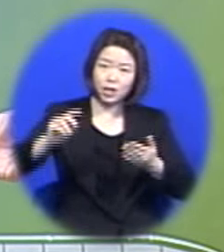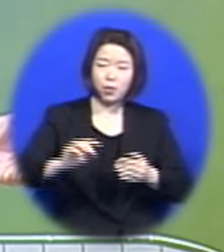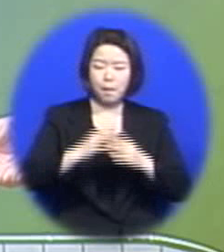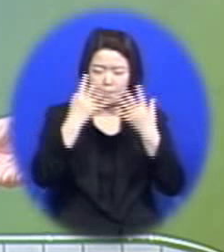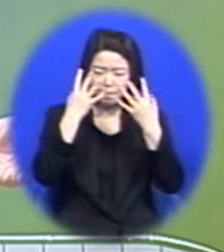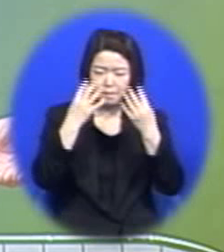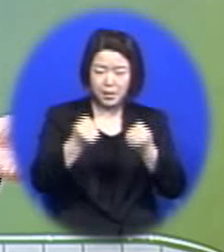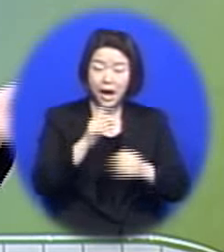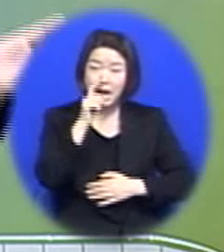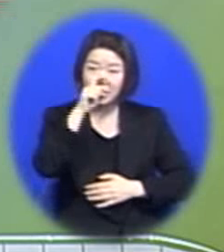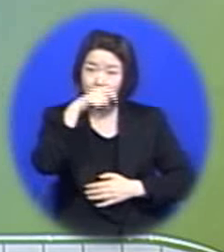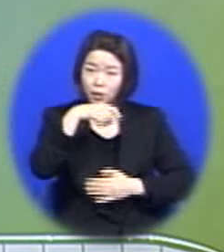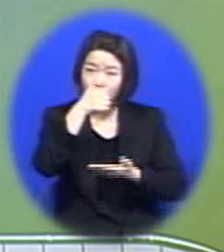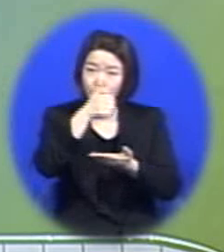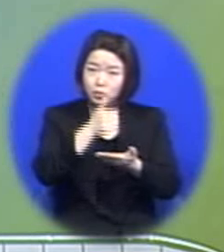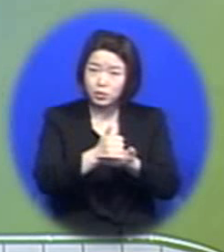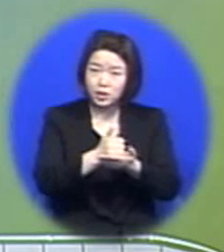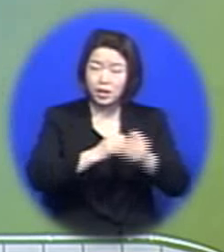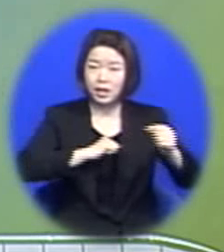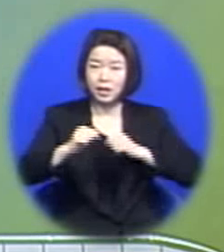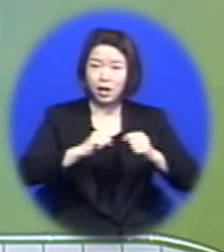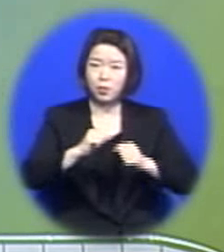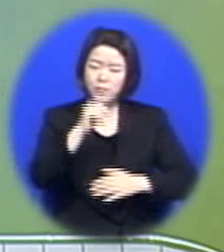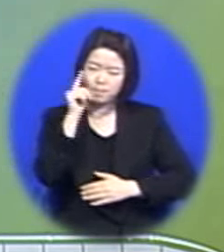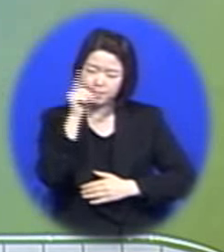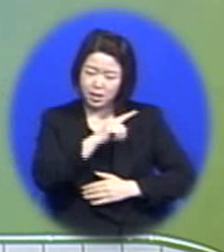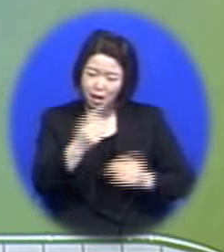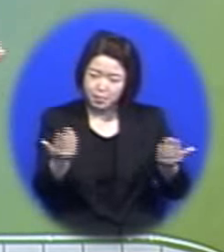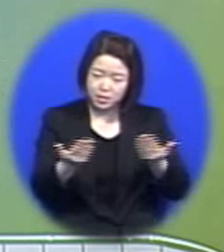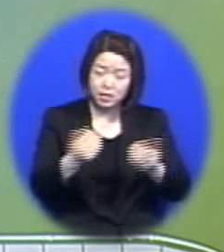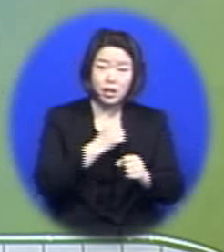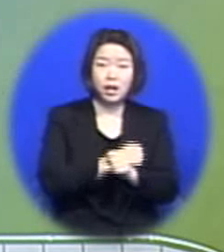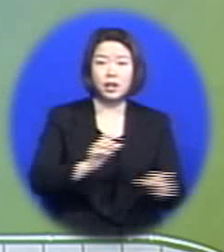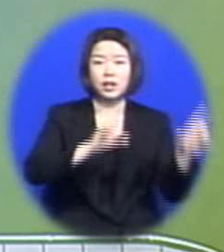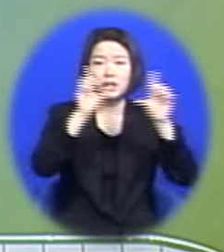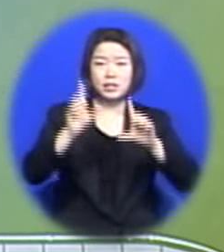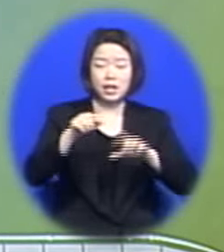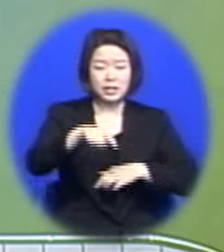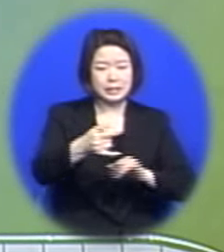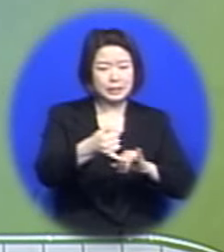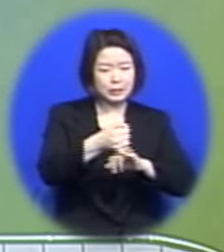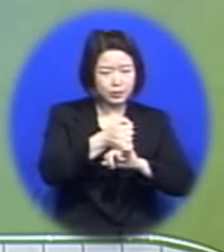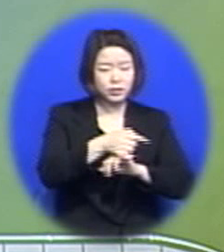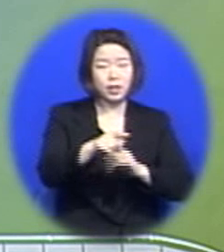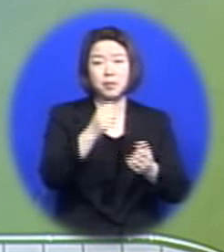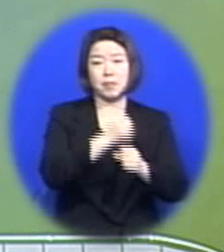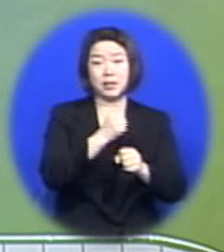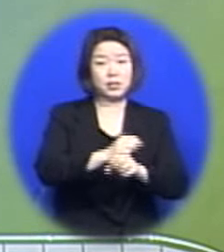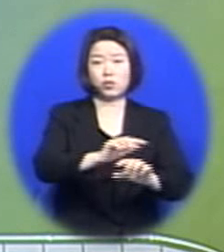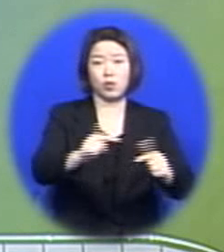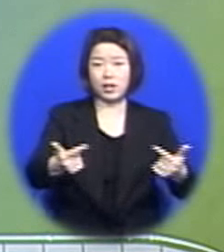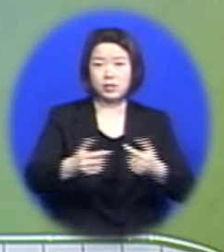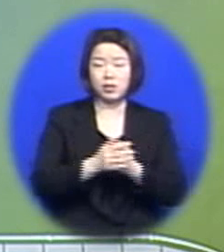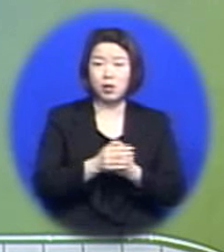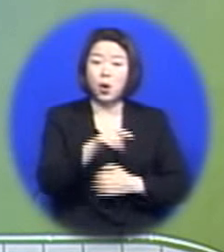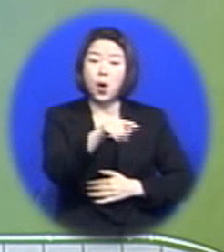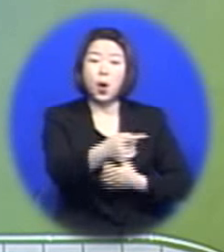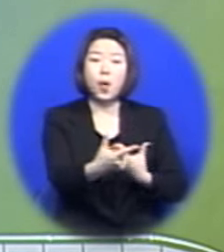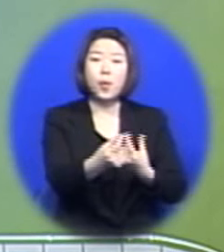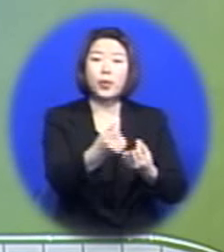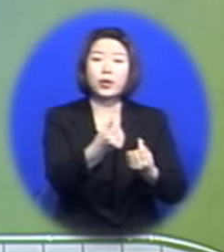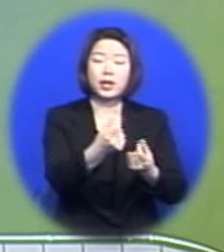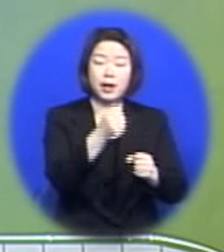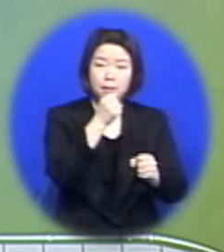더러운 죄를 짓고 온갖 악한 일을 하면서 살도록 꼭 그렇게만 만드는 거 아닙니다. 그렇게